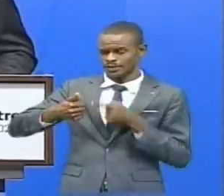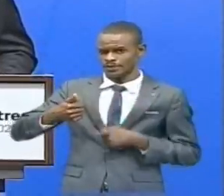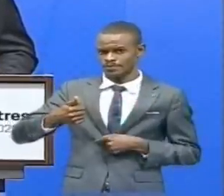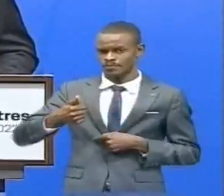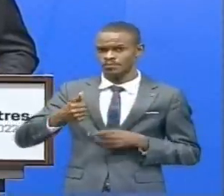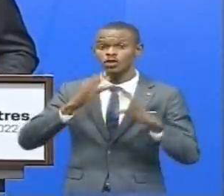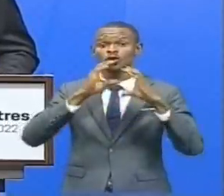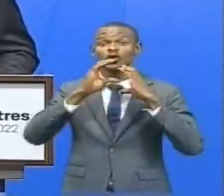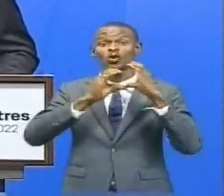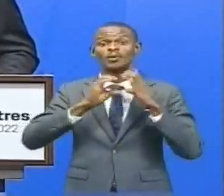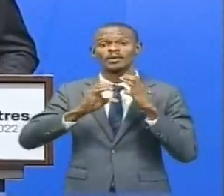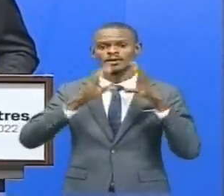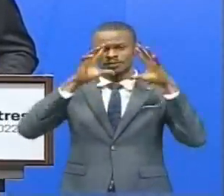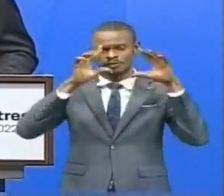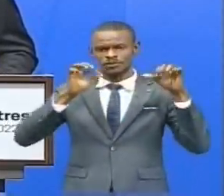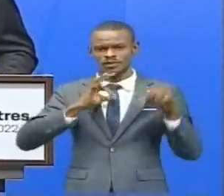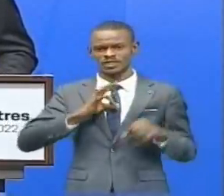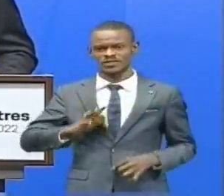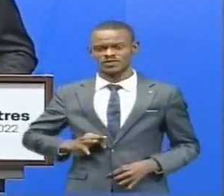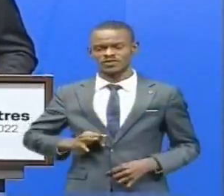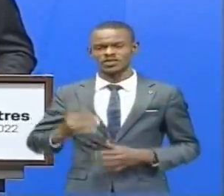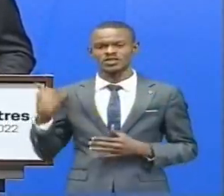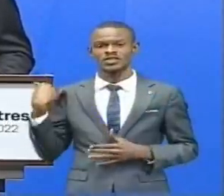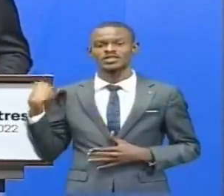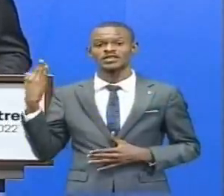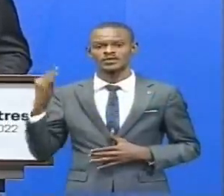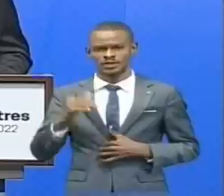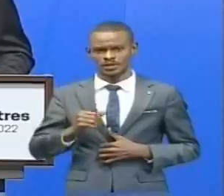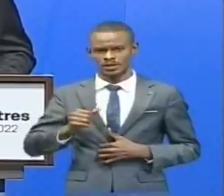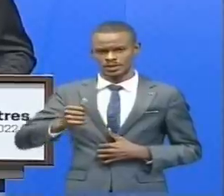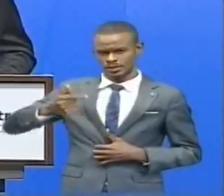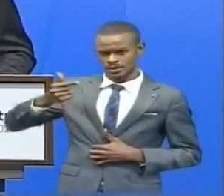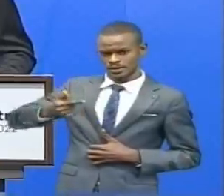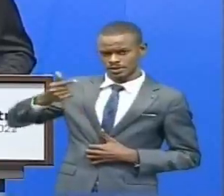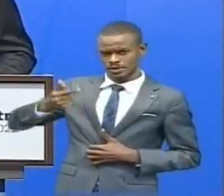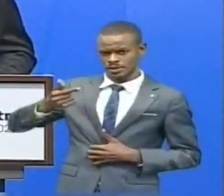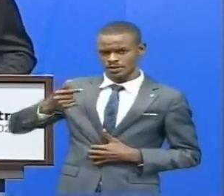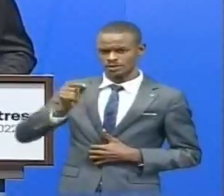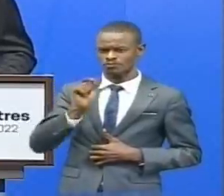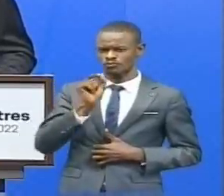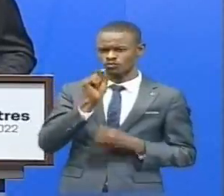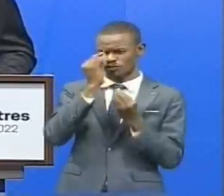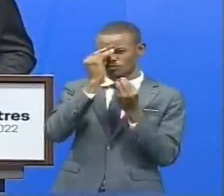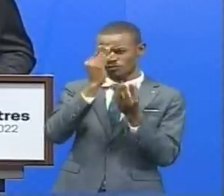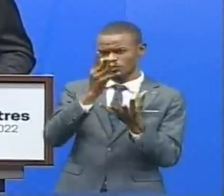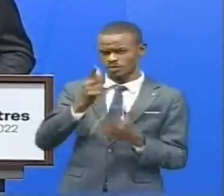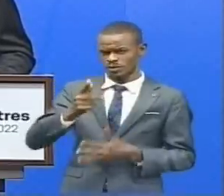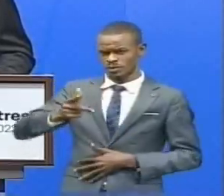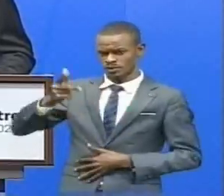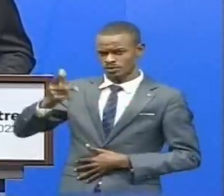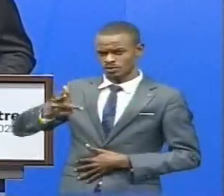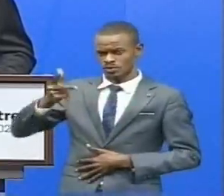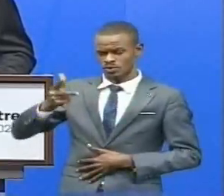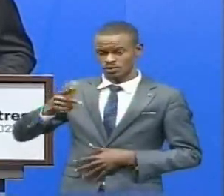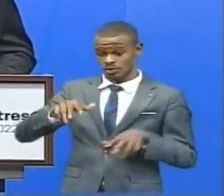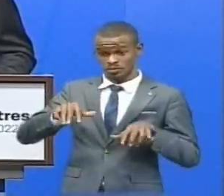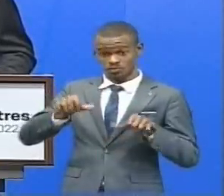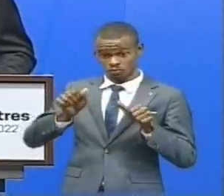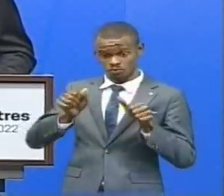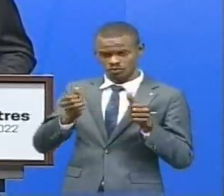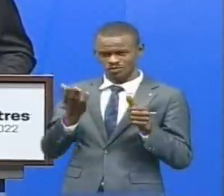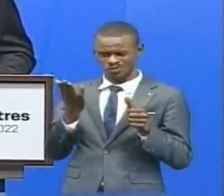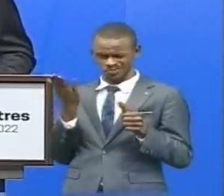la République, chef de l'État. 2. Points d'information. 3. Approbation d'un relevé